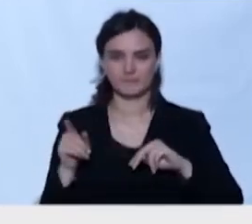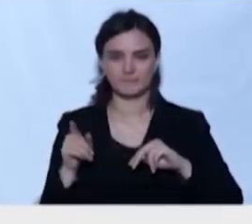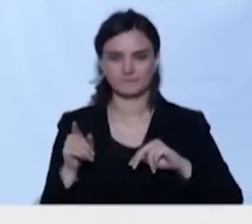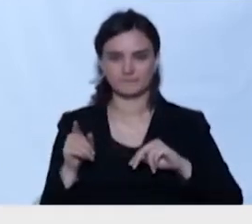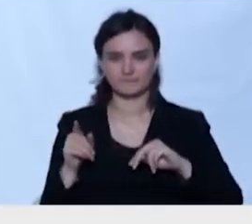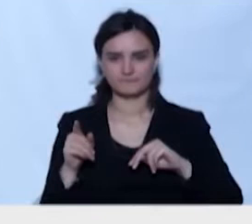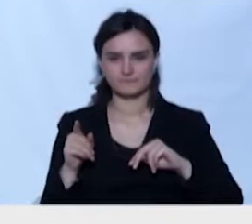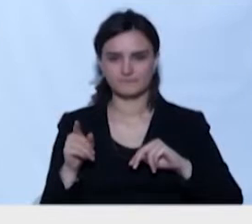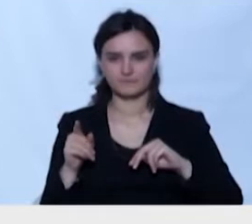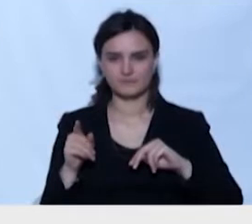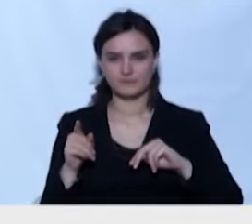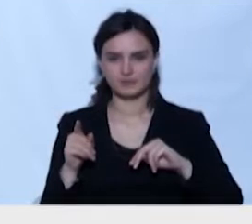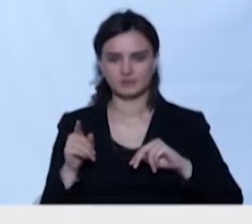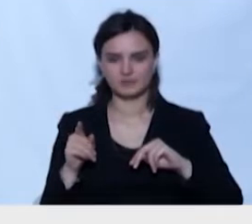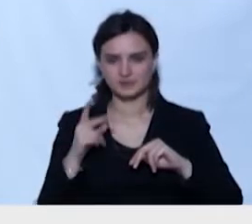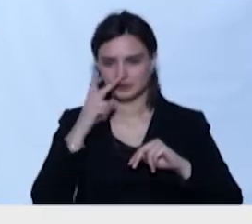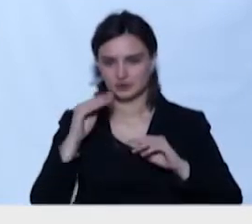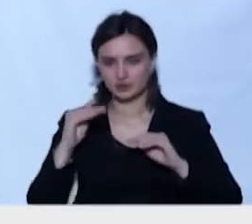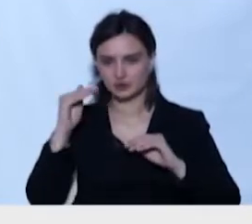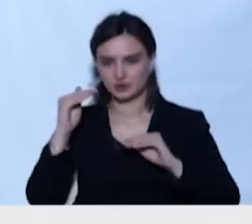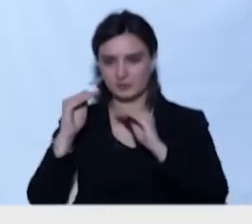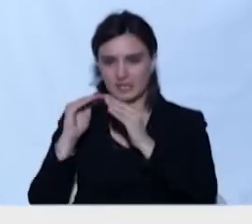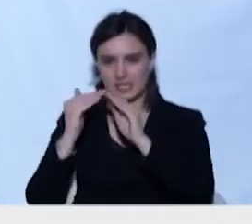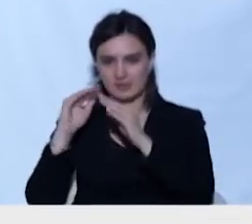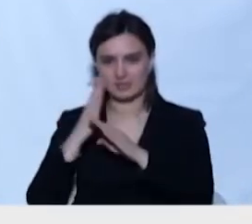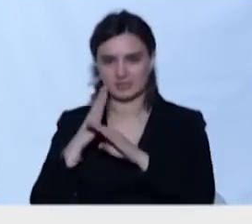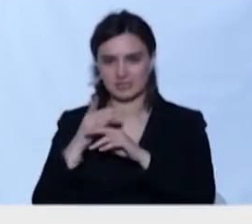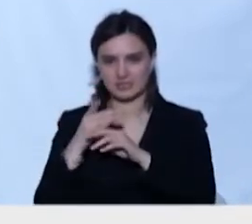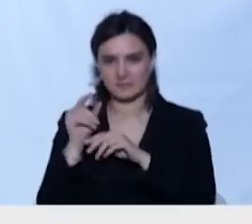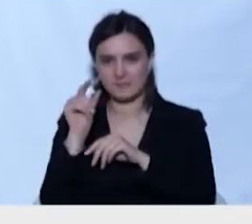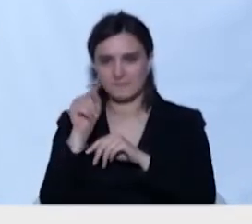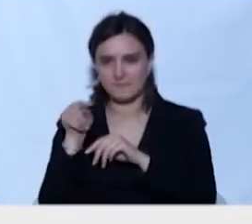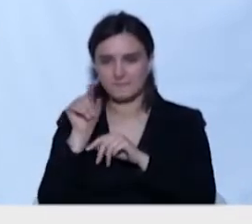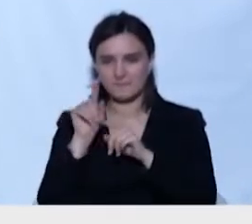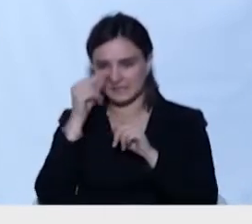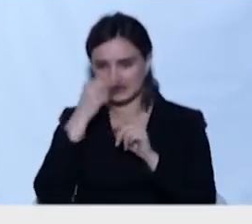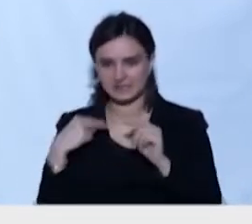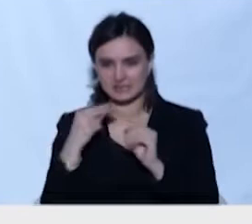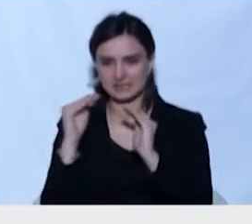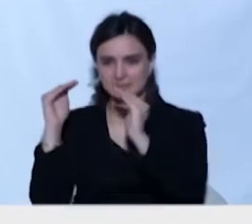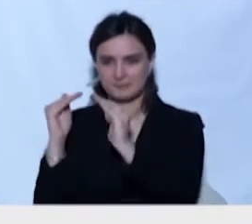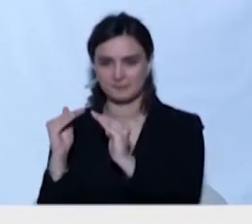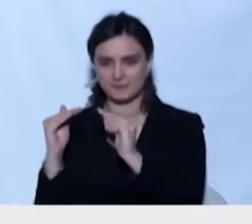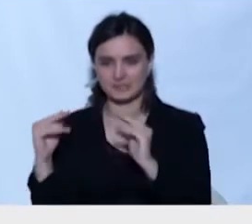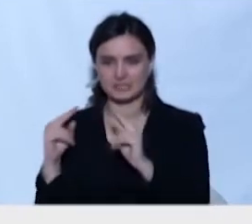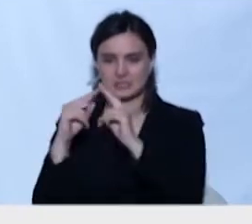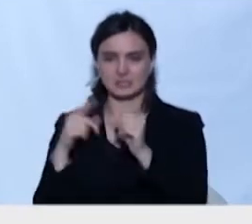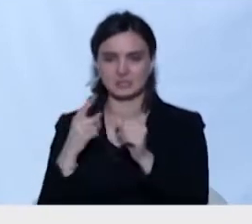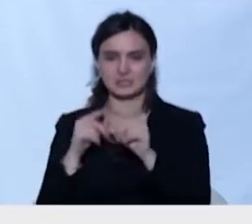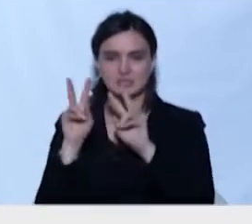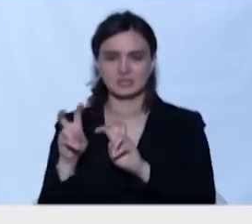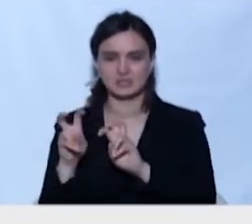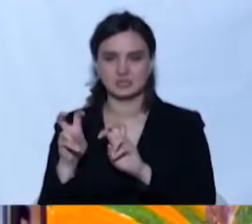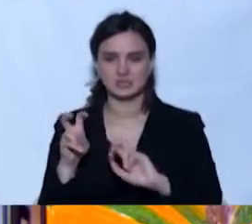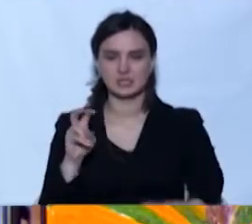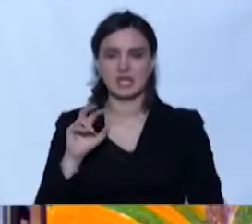საგანგებო შემაღლებაზე დგას პატარა ტაძარი. ეს გახლავთ ეგრეთ წოდებული ნიკე აფთეროსის